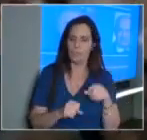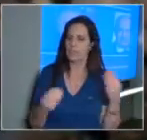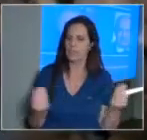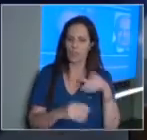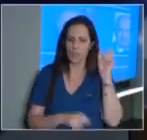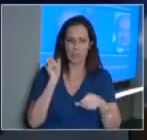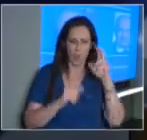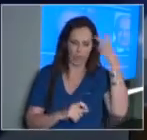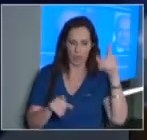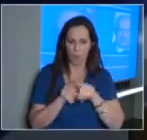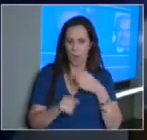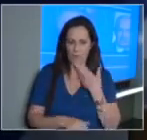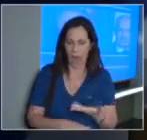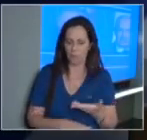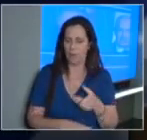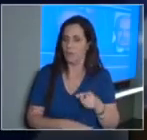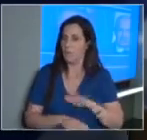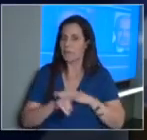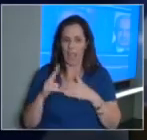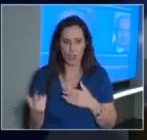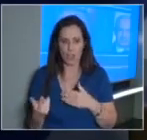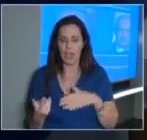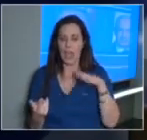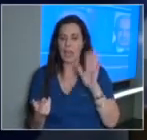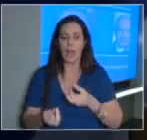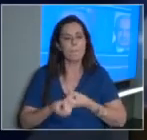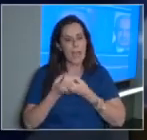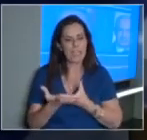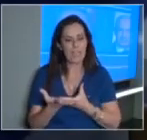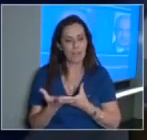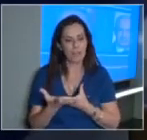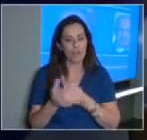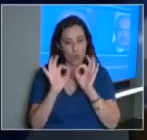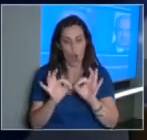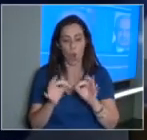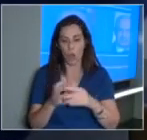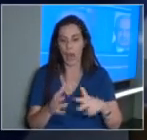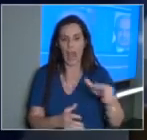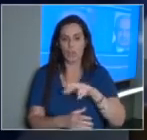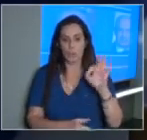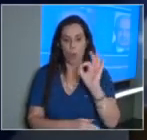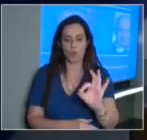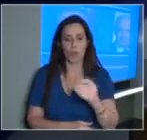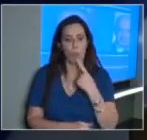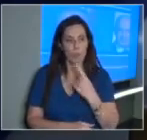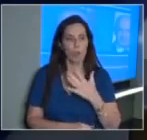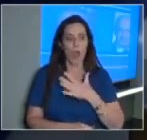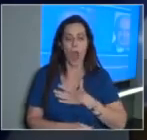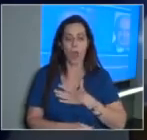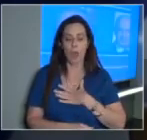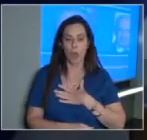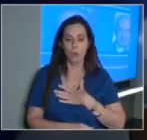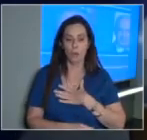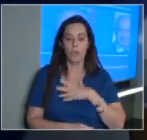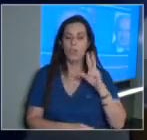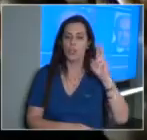של אזרחים ערבים כמו הישראלים. ומצד שני, גם מסר שלו, כלפי הציבור שלו, שאומר, אנחנו, כן,